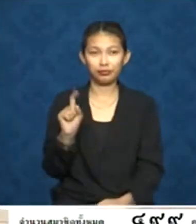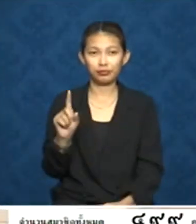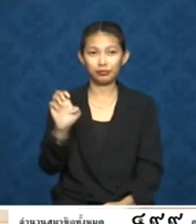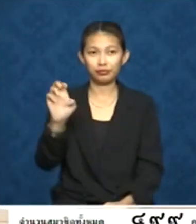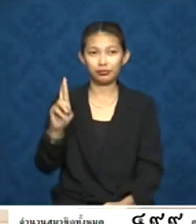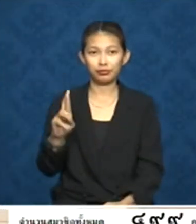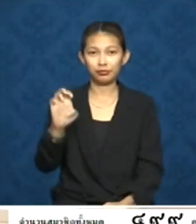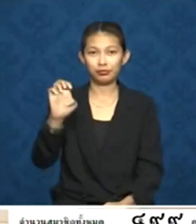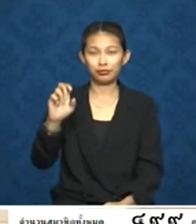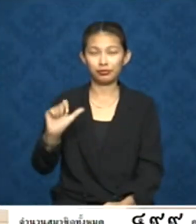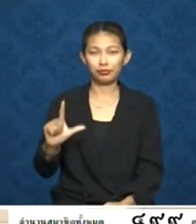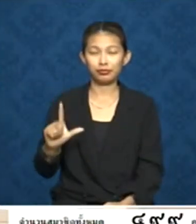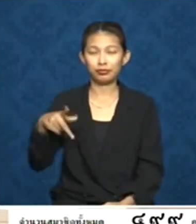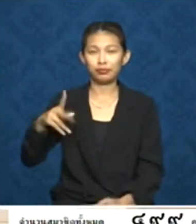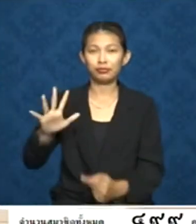องตระการเชญครับ